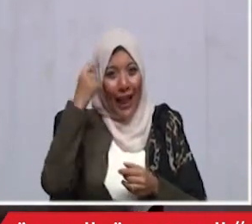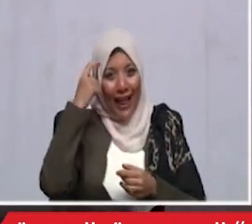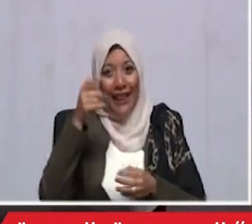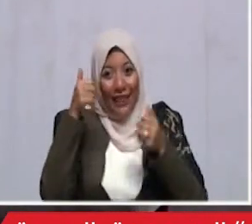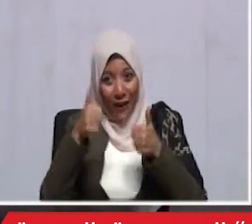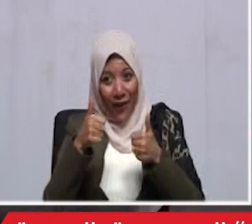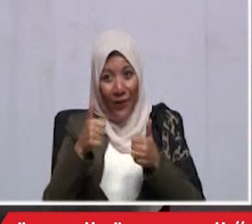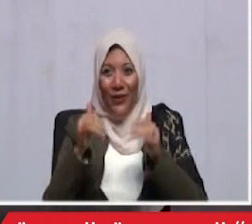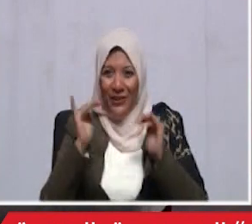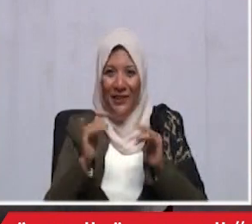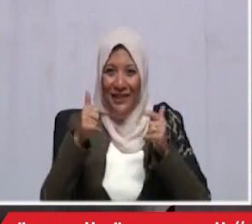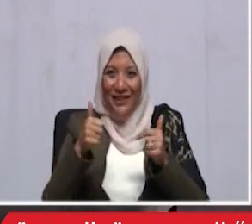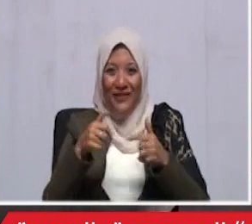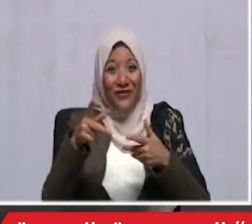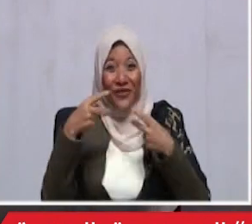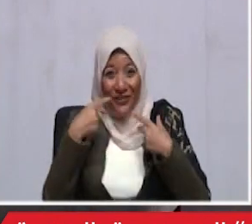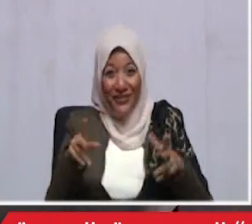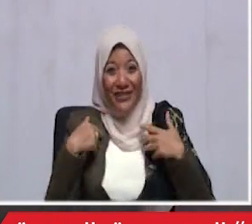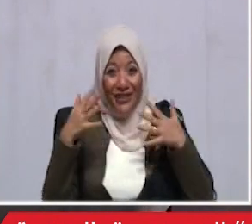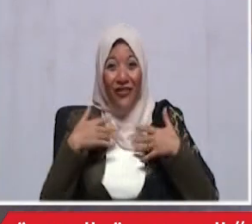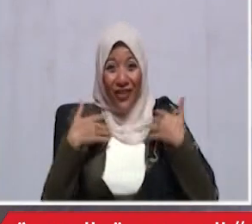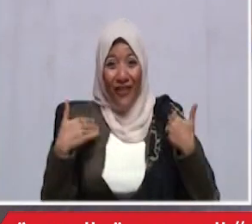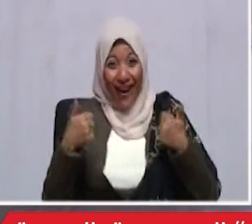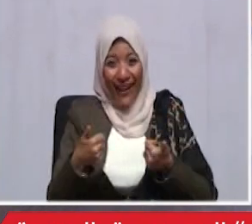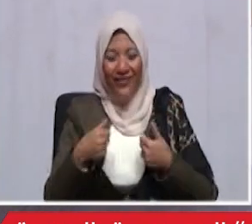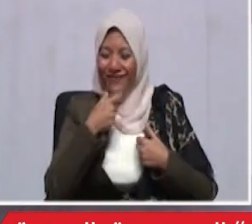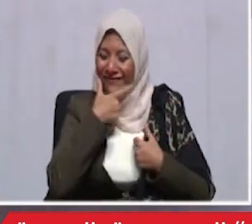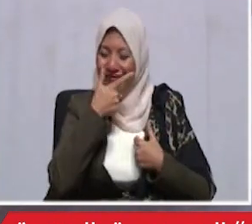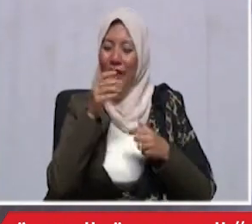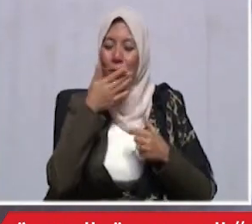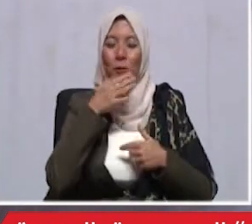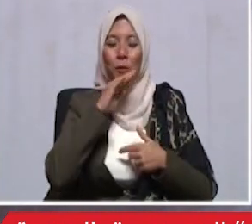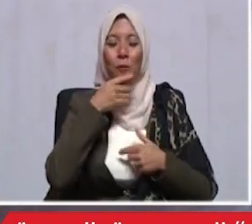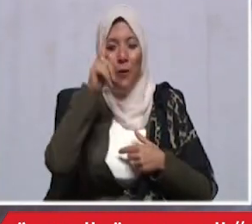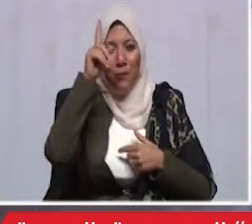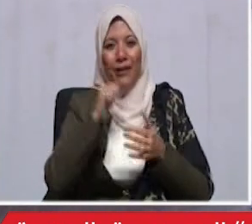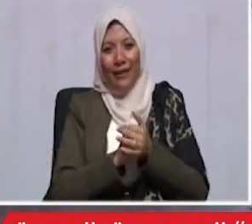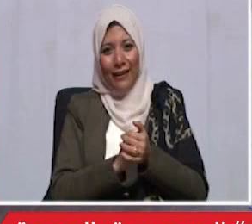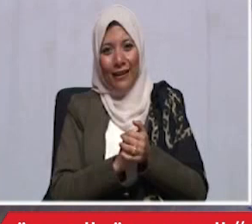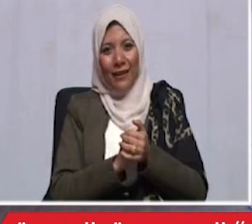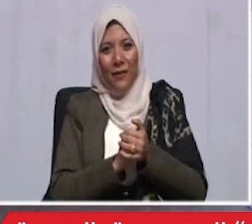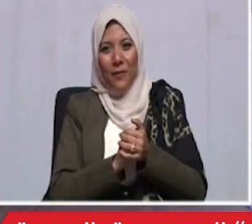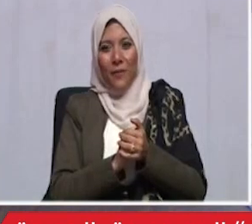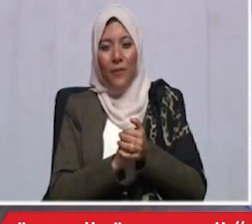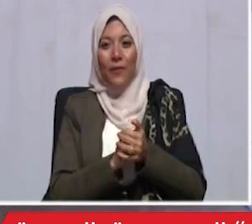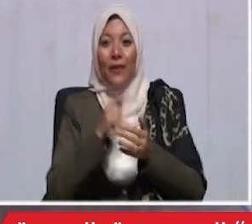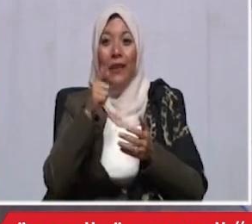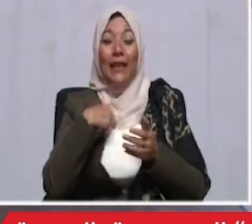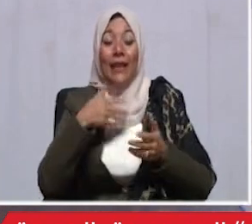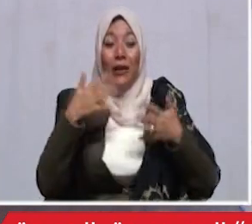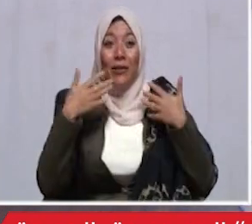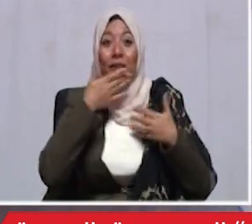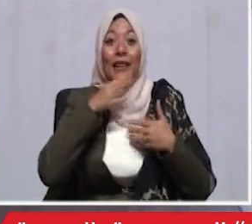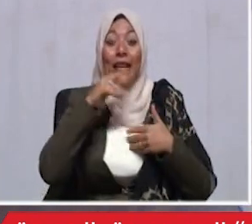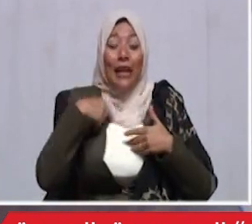تمام الكرسي؟ تمام يا دكتور. مظبوط؟ كلمش من حضرتك. مبسوط؟ الحمد لله الحمد لله. يعني اللي بسطنا اكتر ان